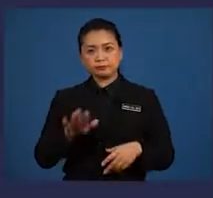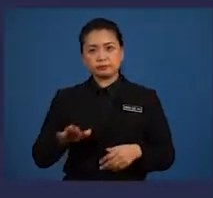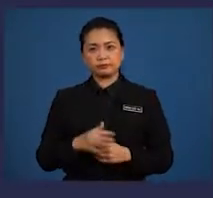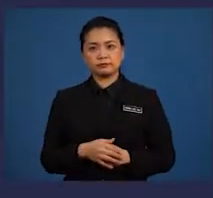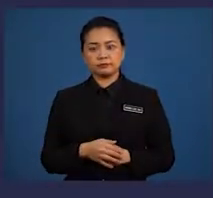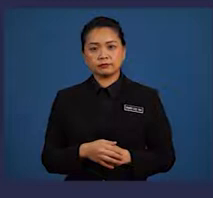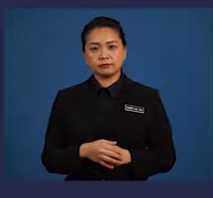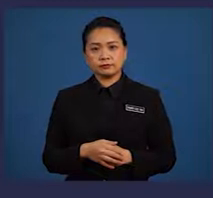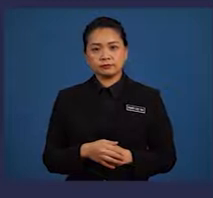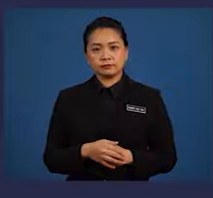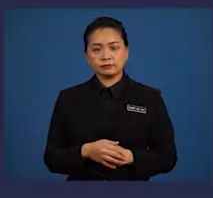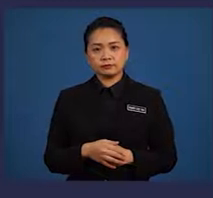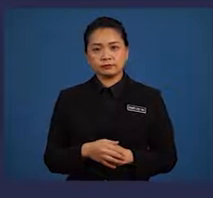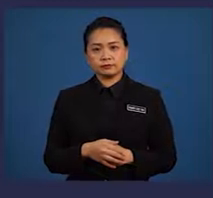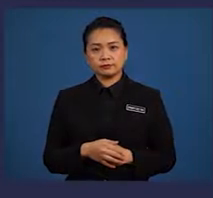mereka